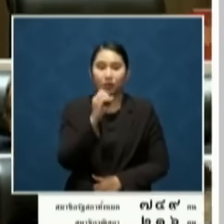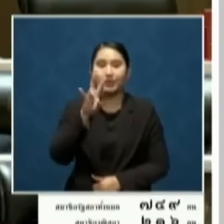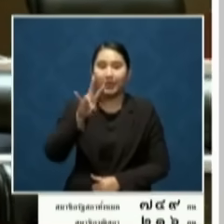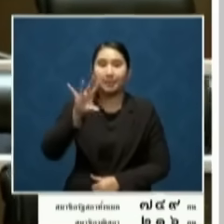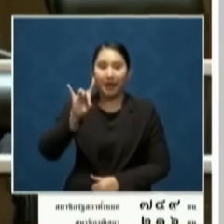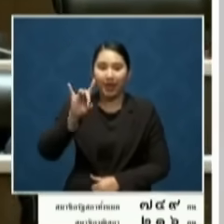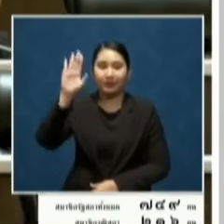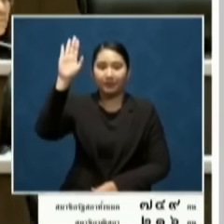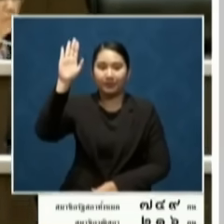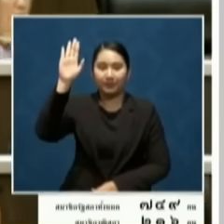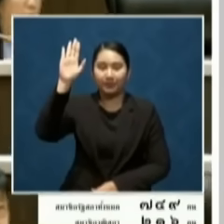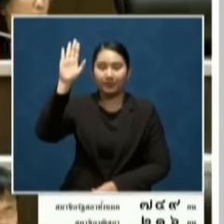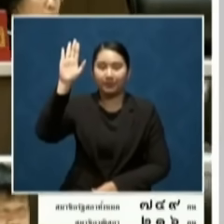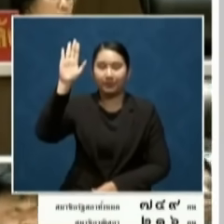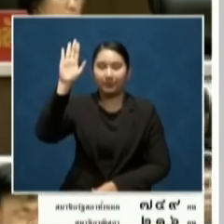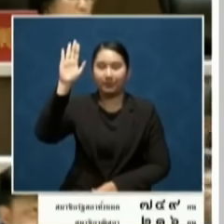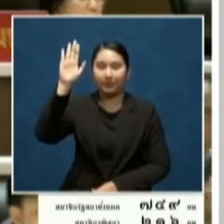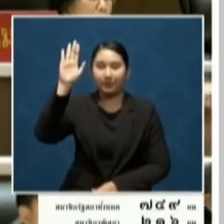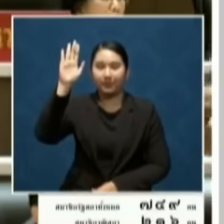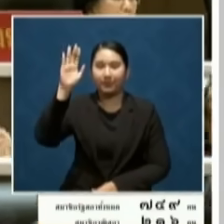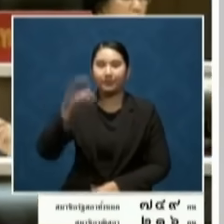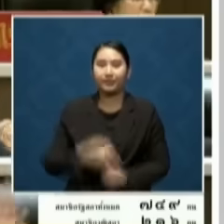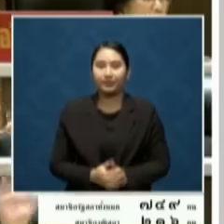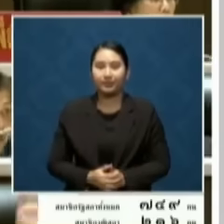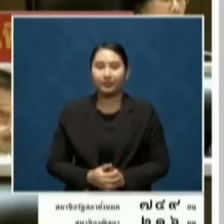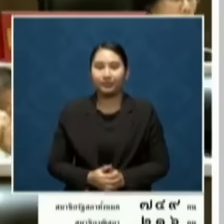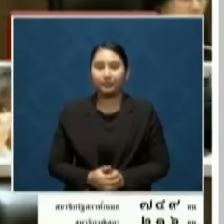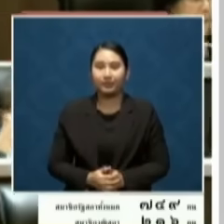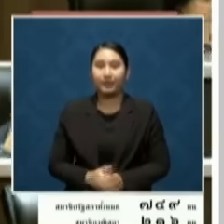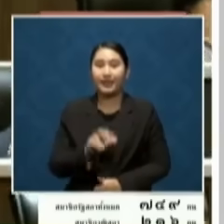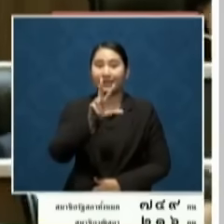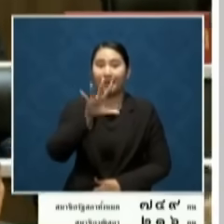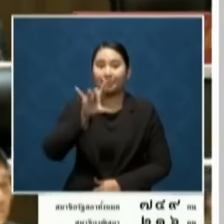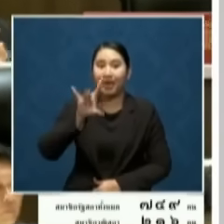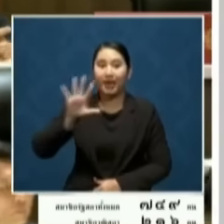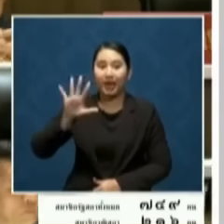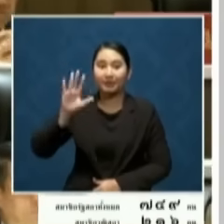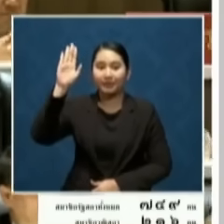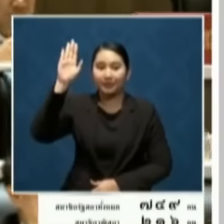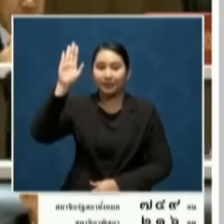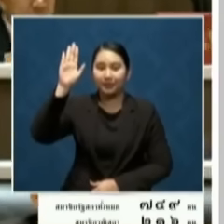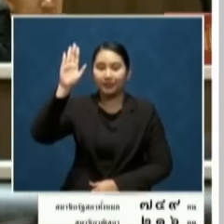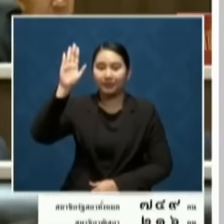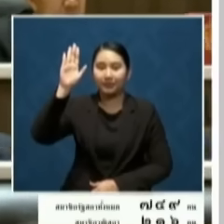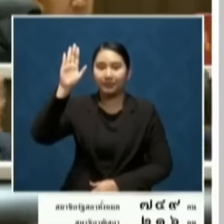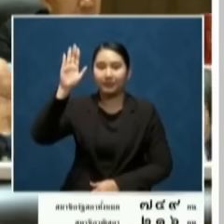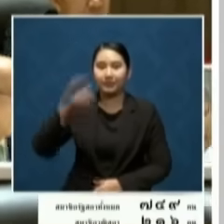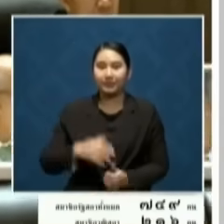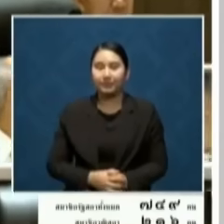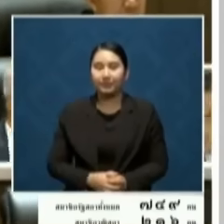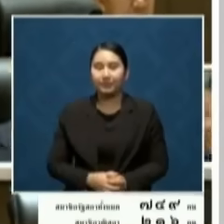กล้องในห้องควบคุมด้านบนเนี่ยนะคะสำหรับระบบที่รัฐสภาเกียรติกายใช้ในการถ่ายทอดสด